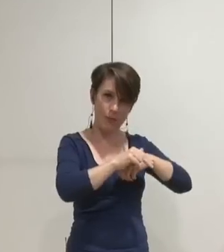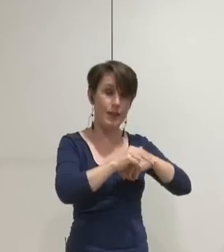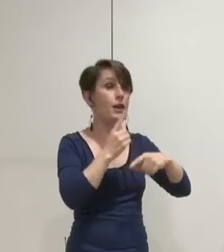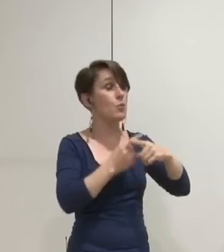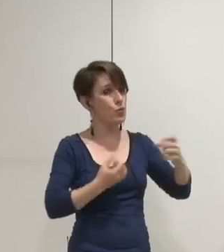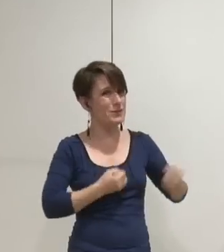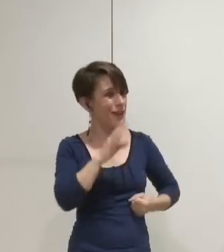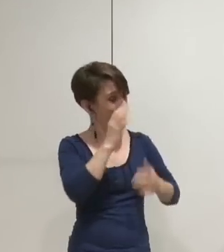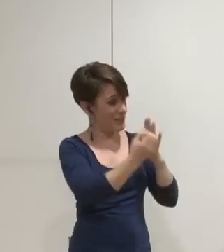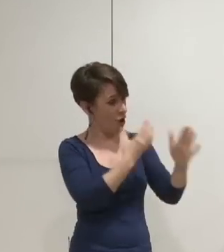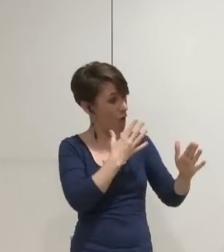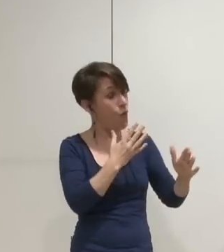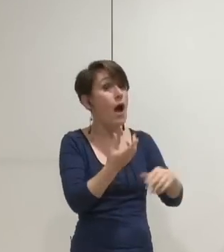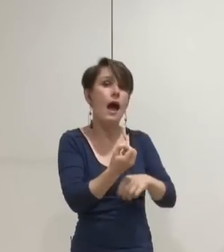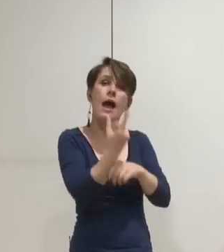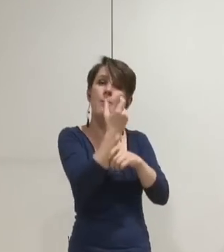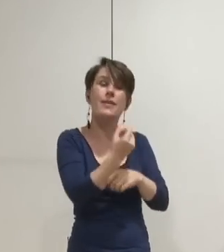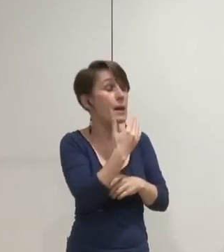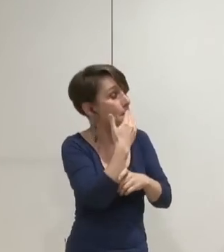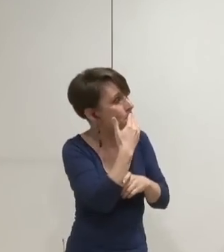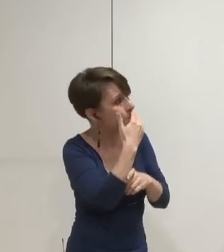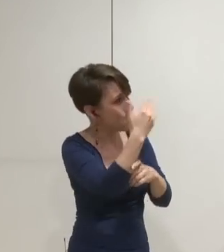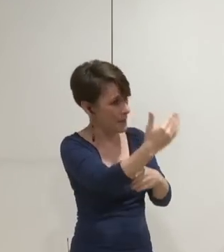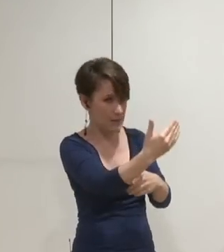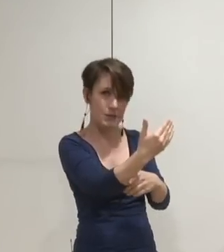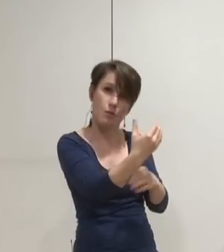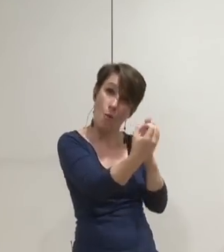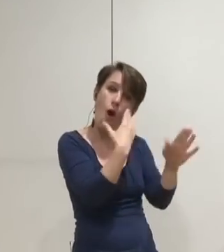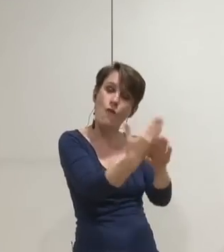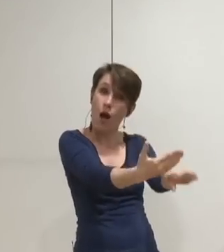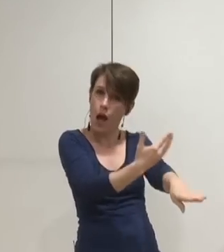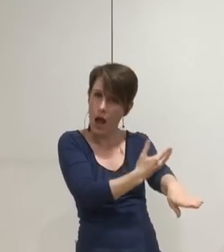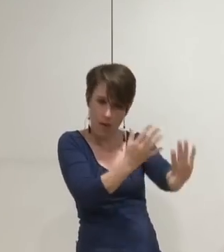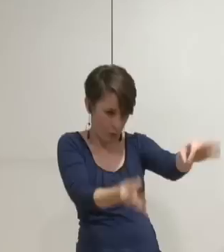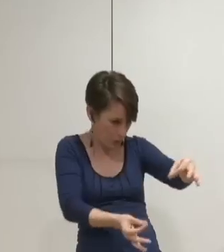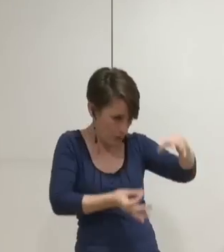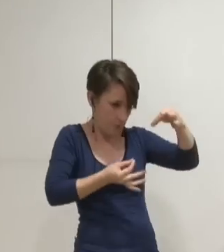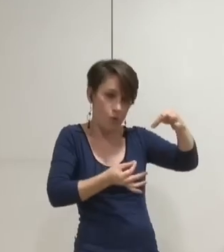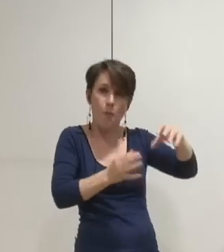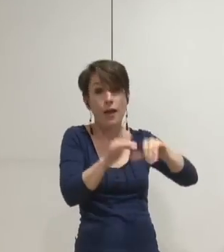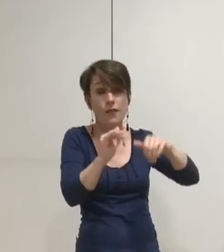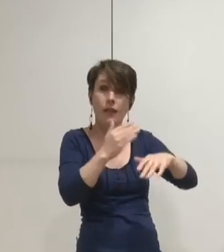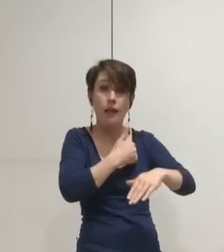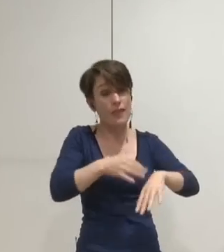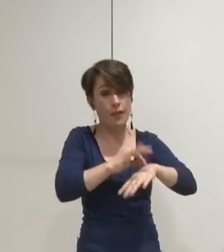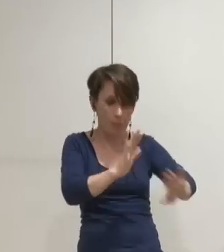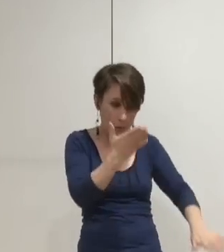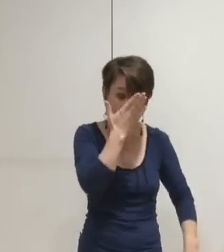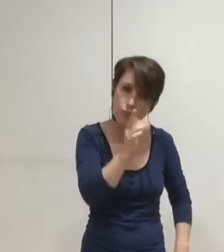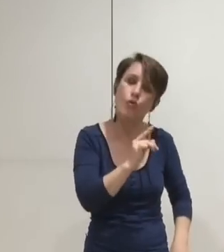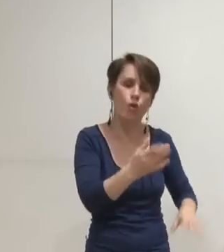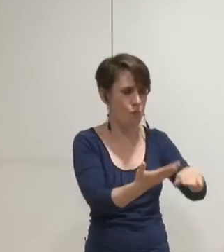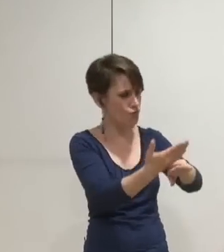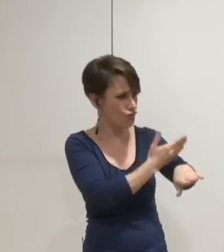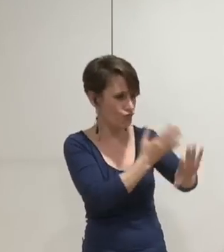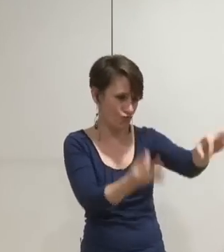fourni cette note rapidement le plus en amont possible pour que nous n'ayons pas à la travailler au dernier moment non seulement